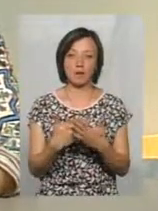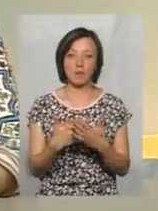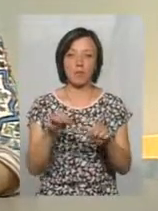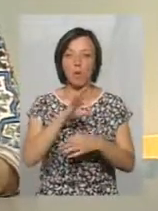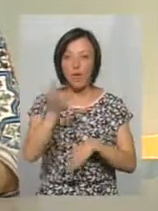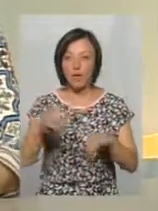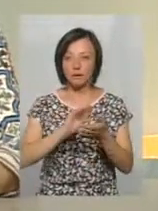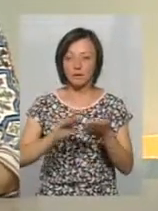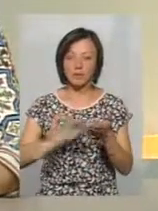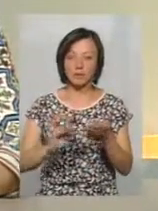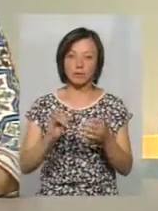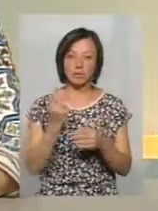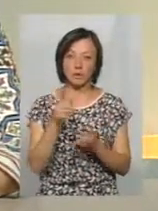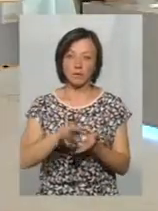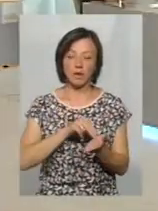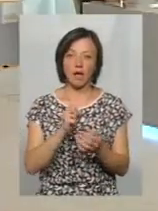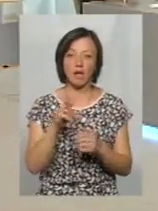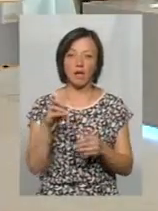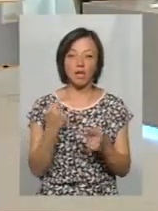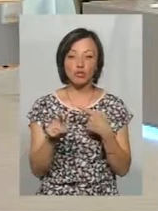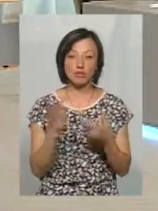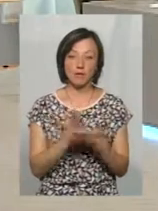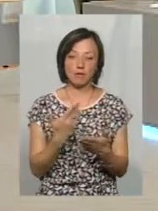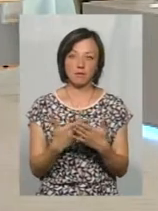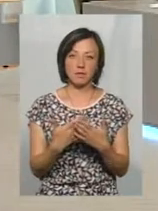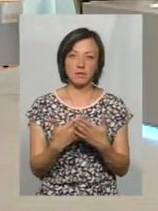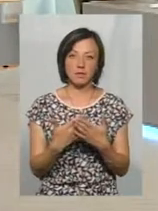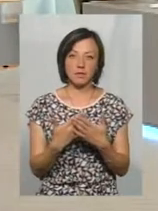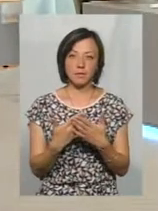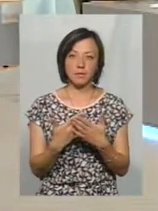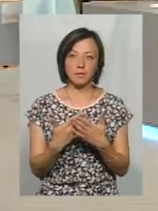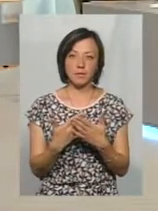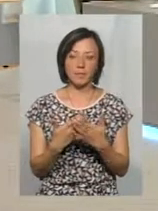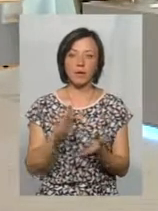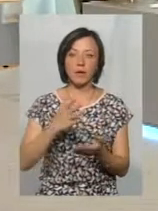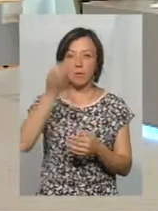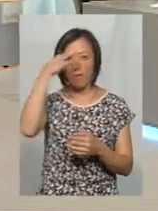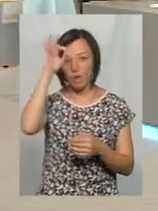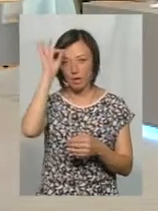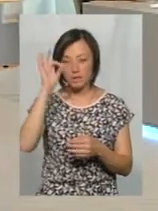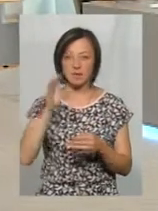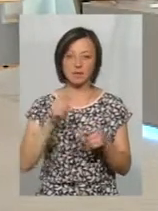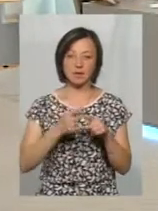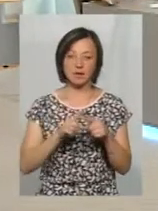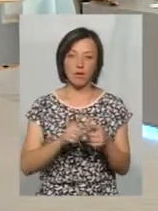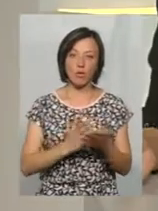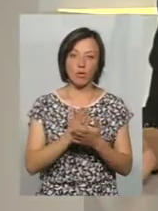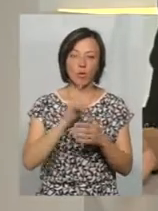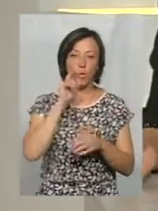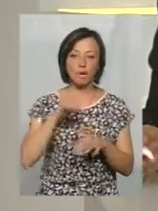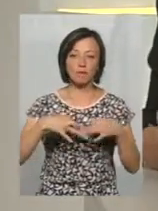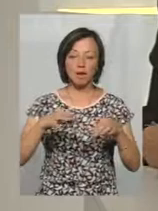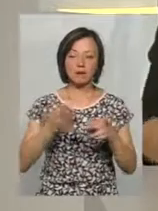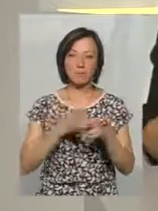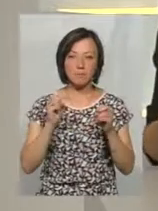може, проекти писати. Це по один цьому, з прикладів, але ж інші є там, до прикладу, і поліція там послуговується послугами, Укртрансбезпека,